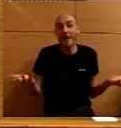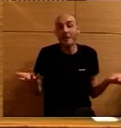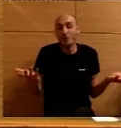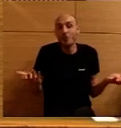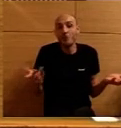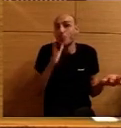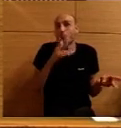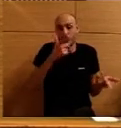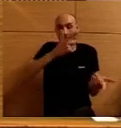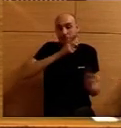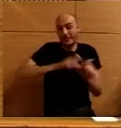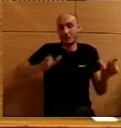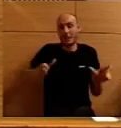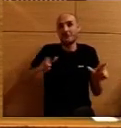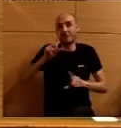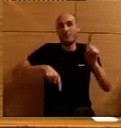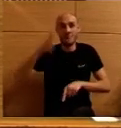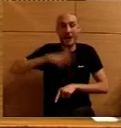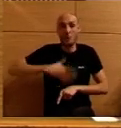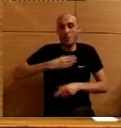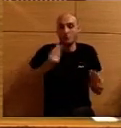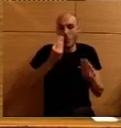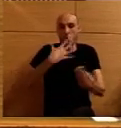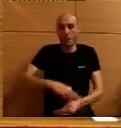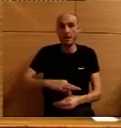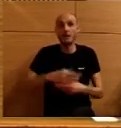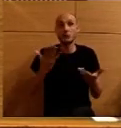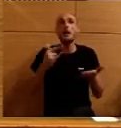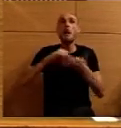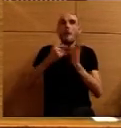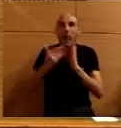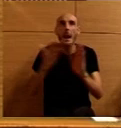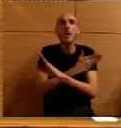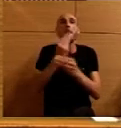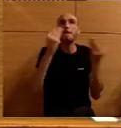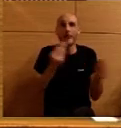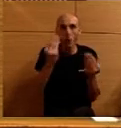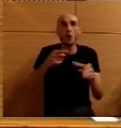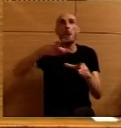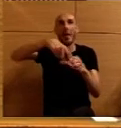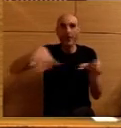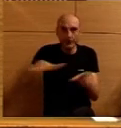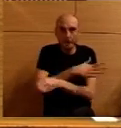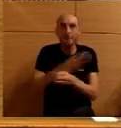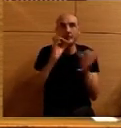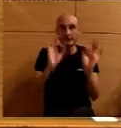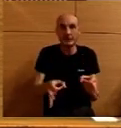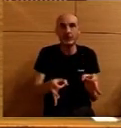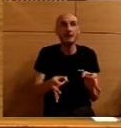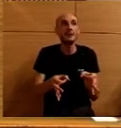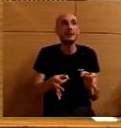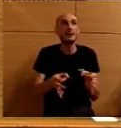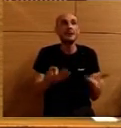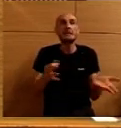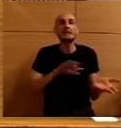millorable perquè són persones. I li dic una altra cosa, podien fer previsions millor i podien cobrir les places. El senyor Rius ha parlat una cosa